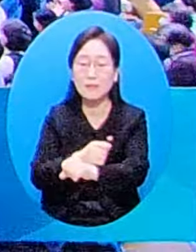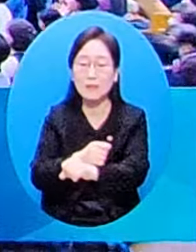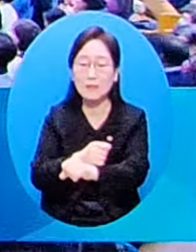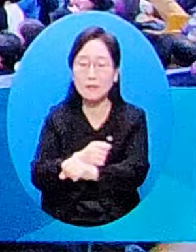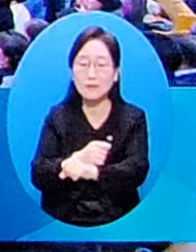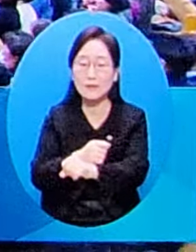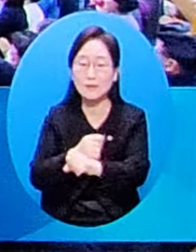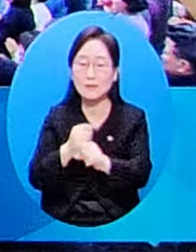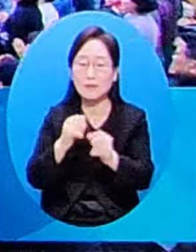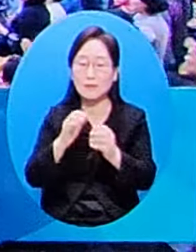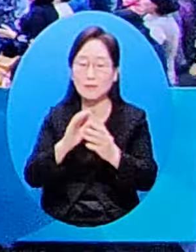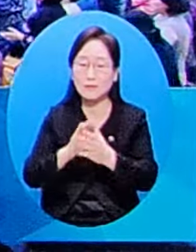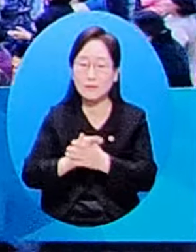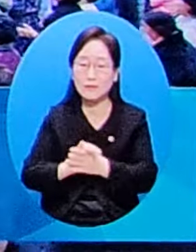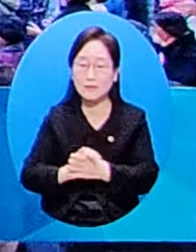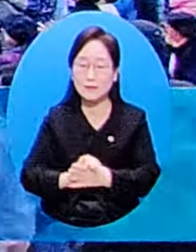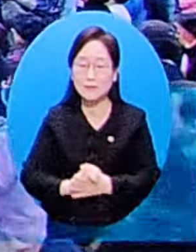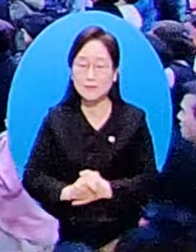용도하리라.